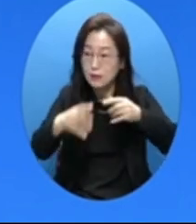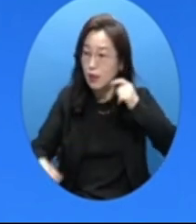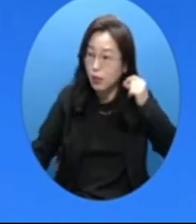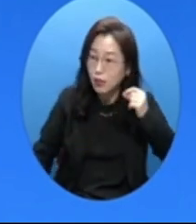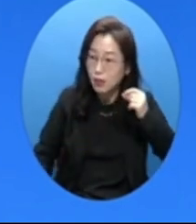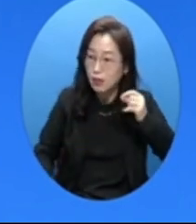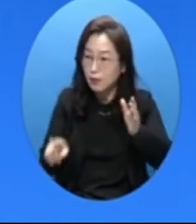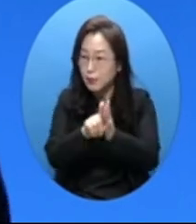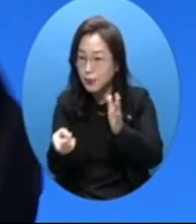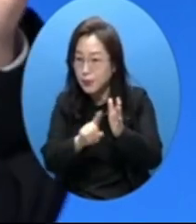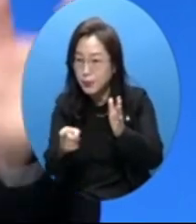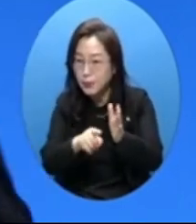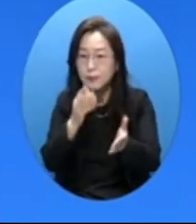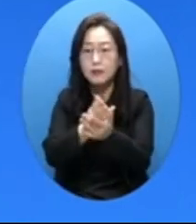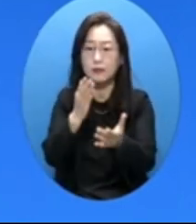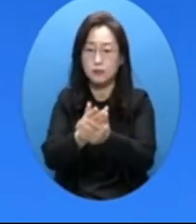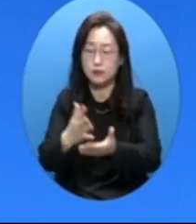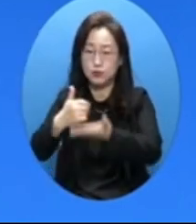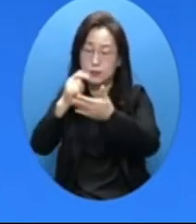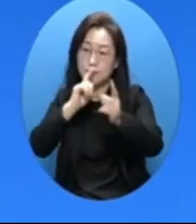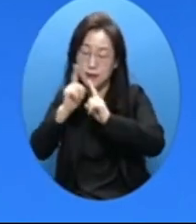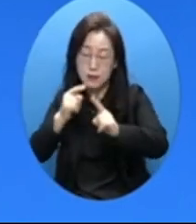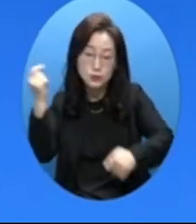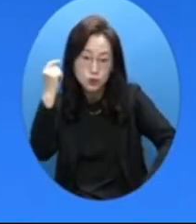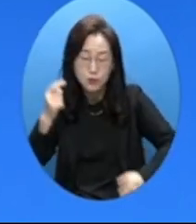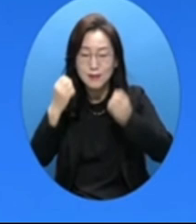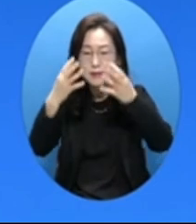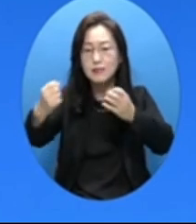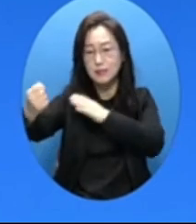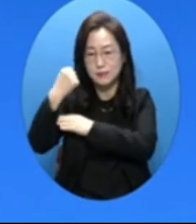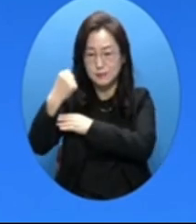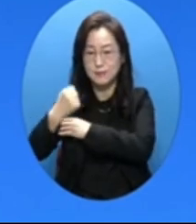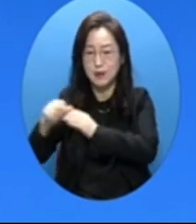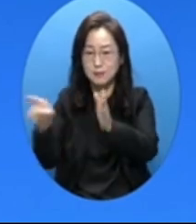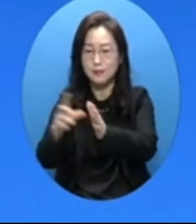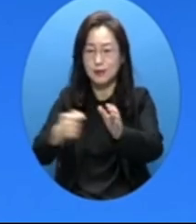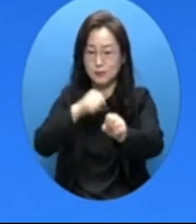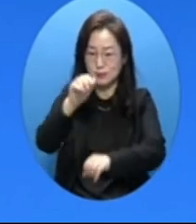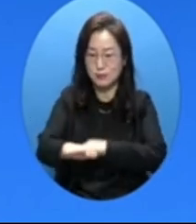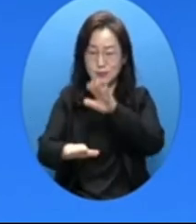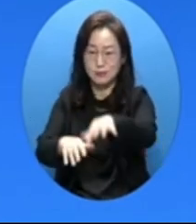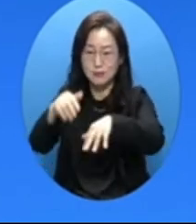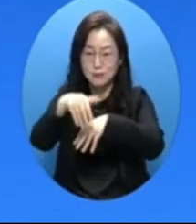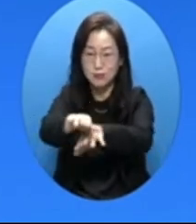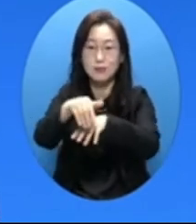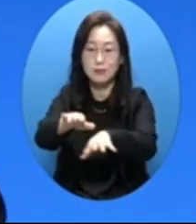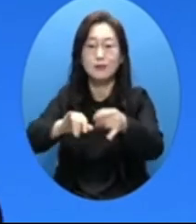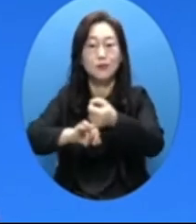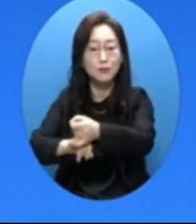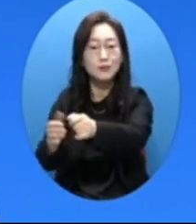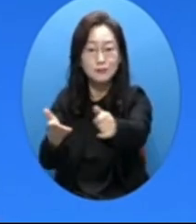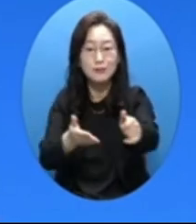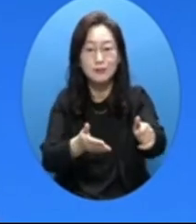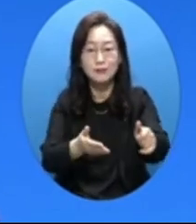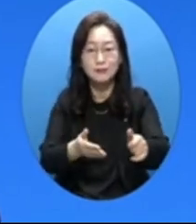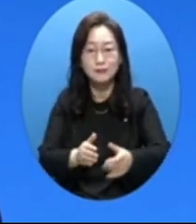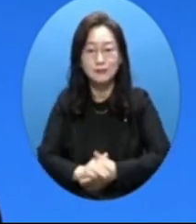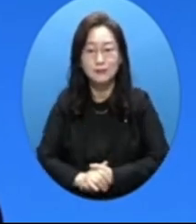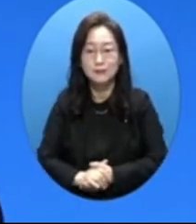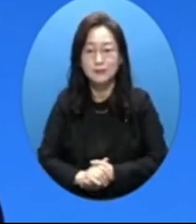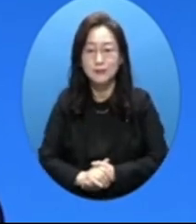듣고 흔들리지 말고 주님의 음성을 듣고 셈을 얻고 믿음으로 전진 또 전진 또 전진해 가시길 바랍니다